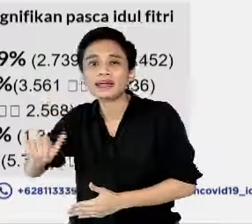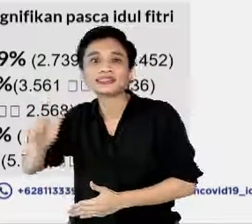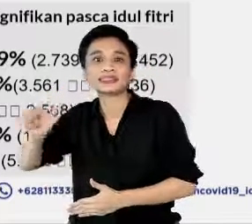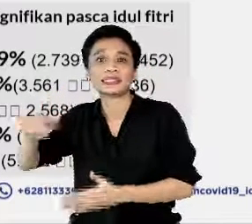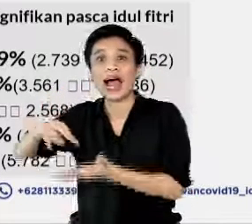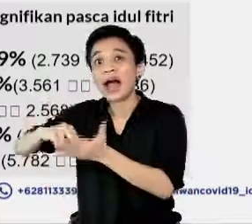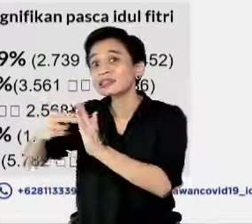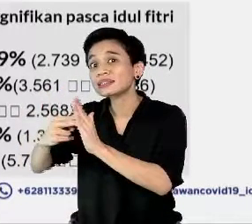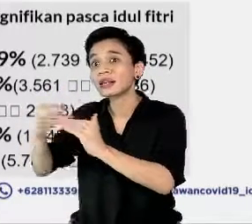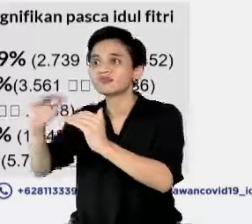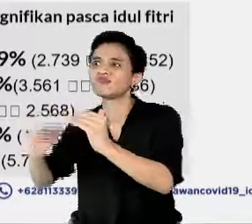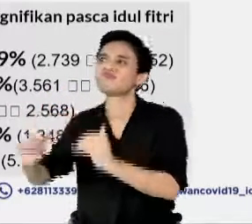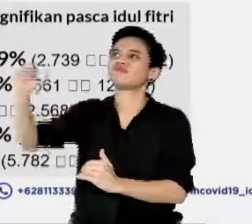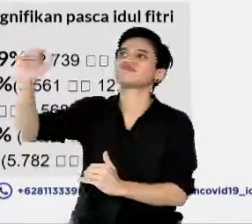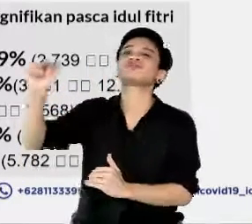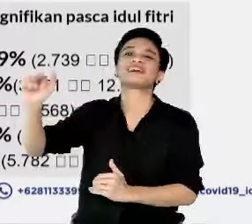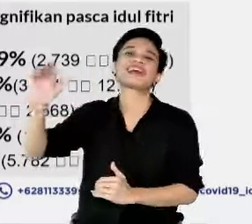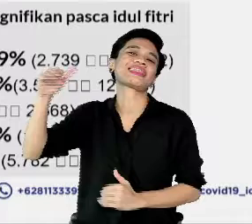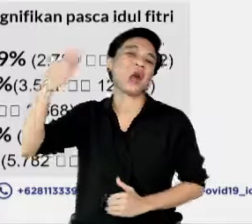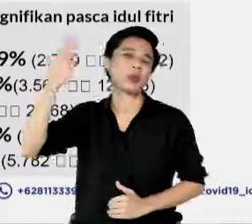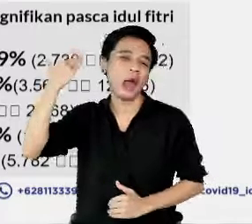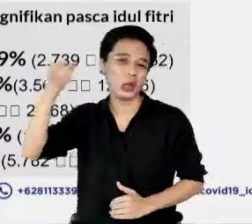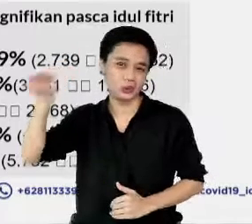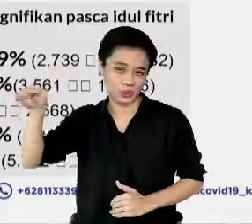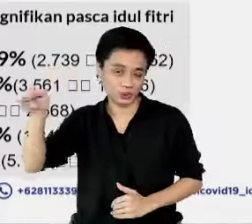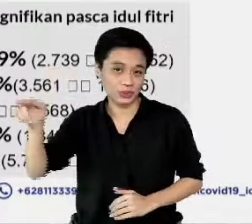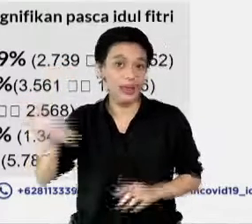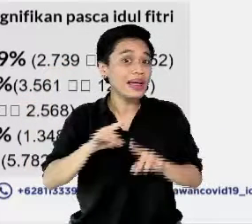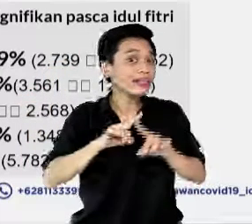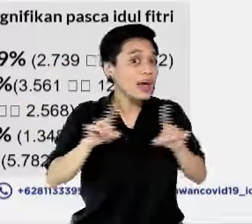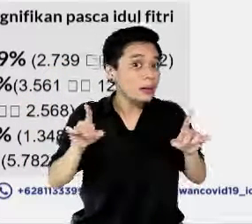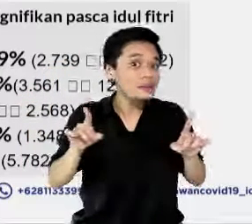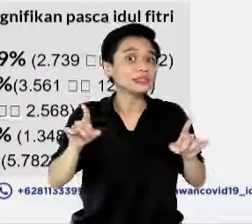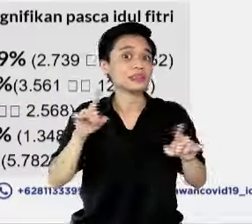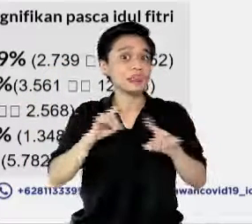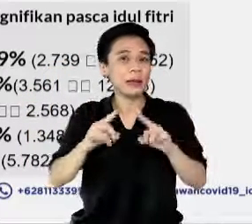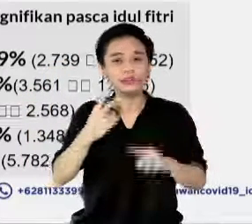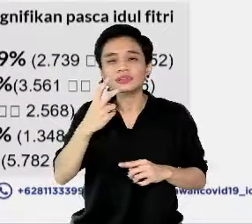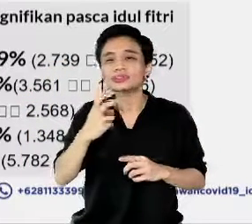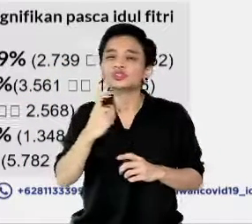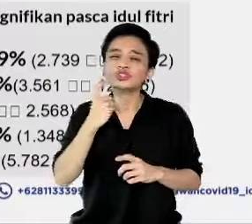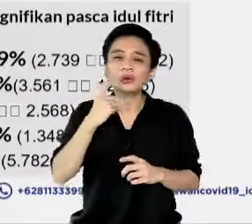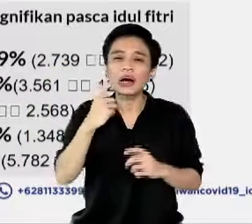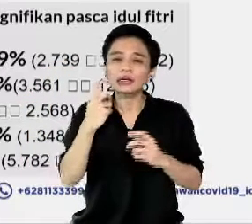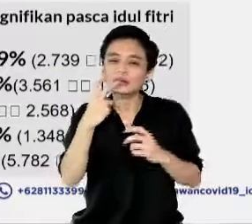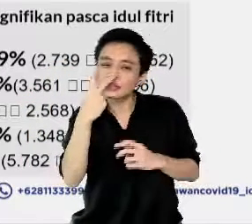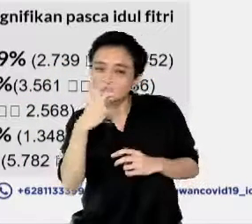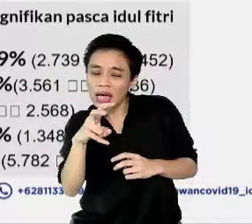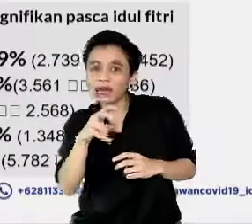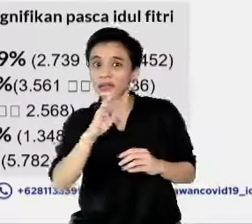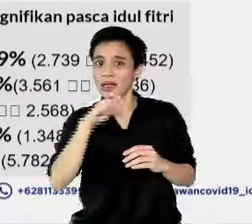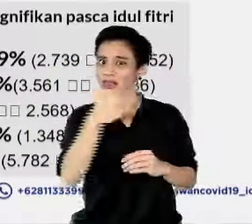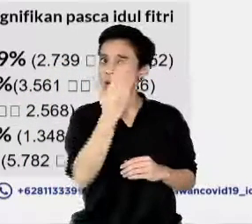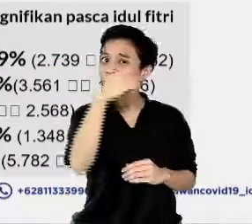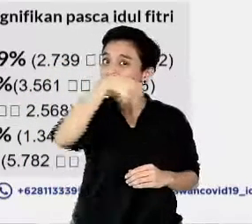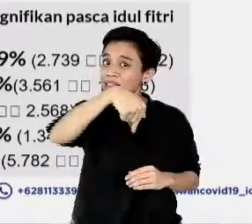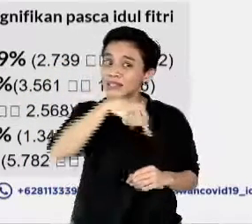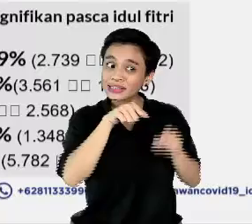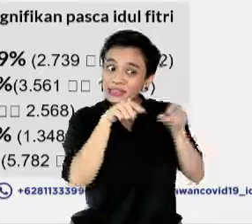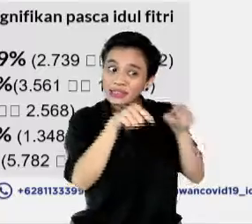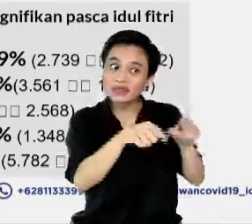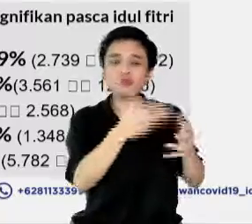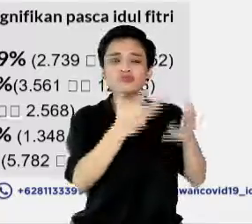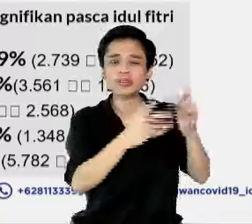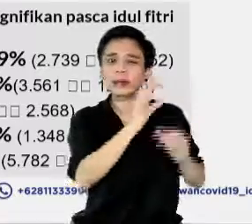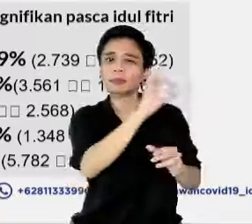signifikansi kenaikan yang lebih tinggi namun jika dilihat lebih dalam di tahun ini meskipun persen kasus di